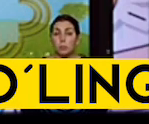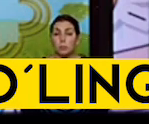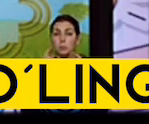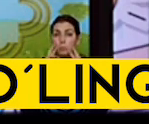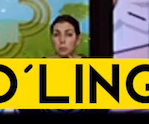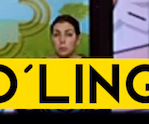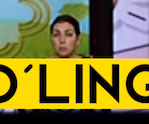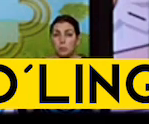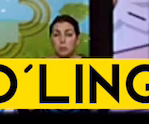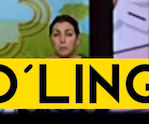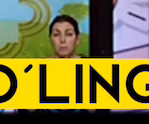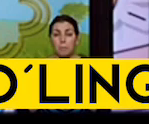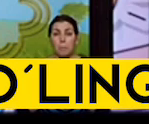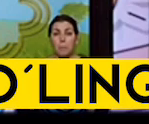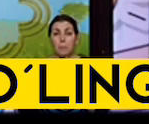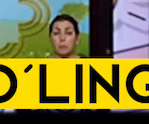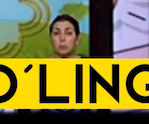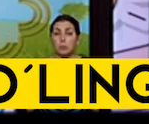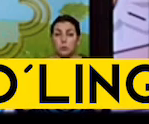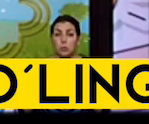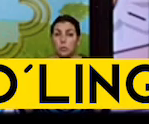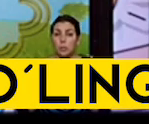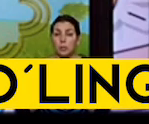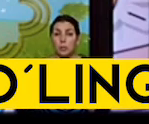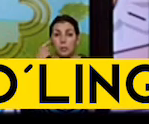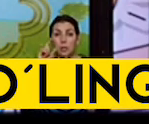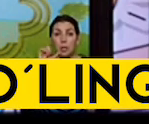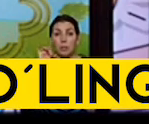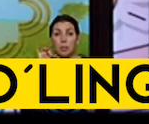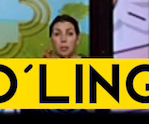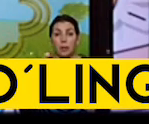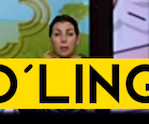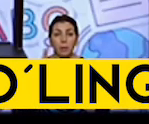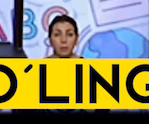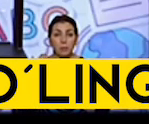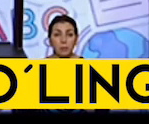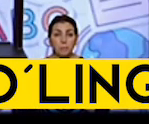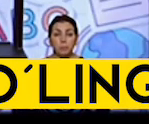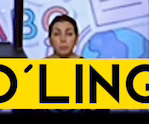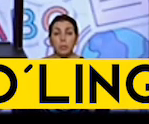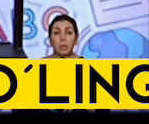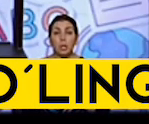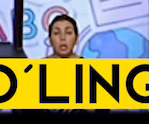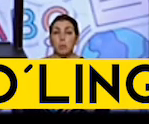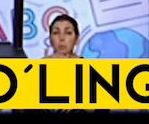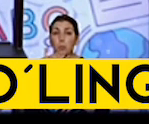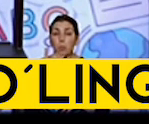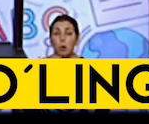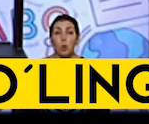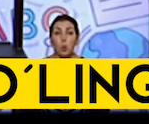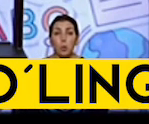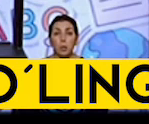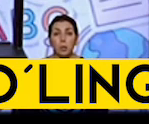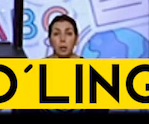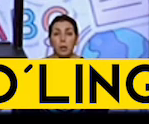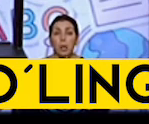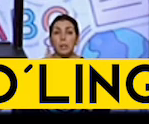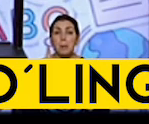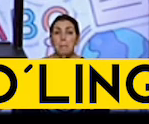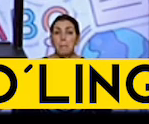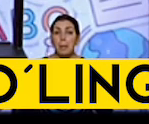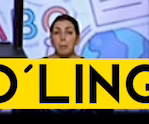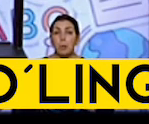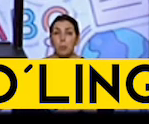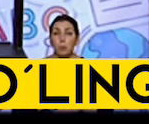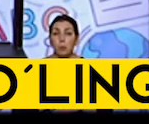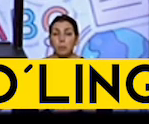emish. Demak, bolajonlar, ertakda dehqon boboning uyida kim mehmon